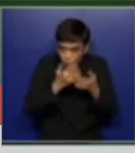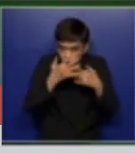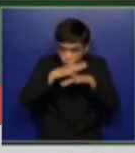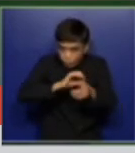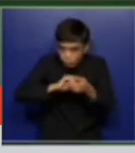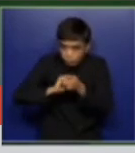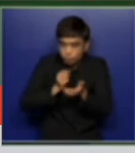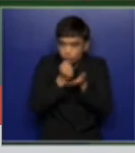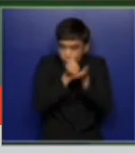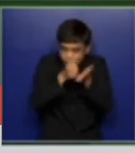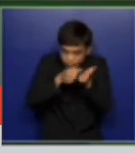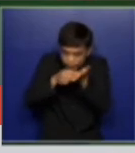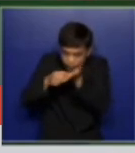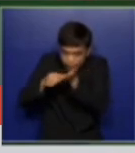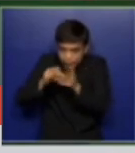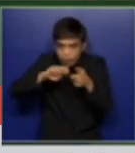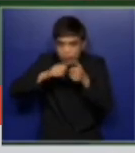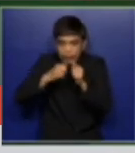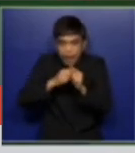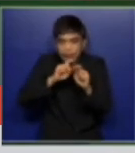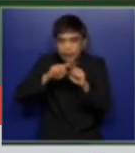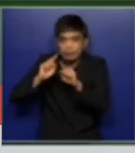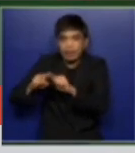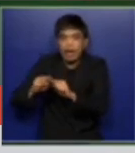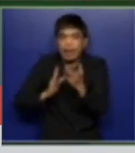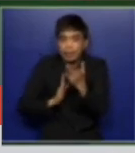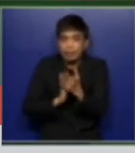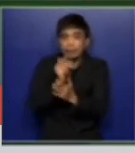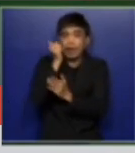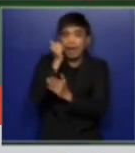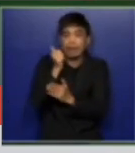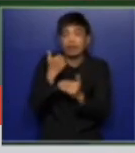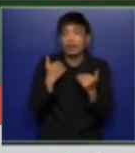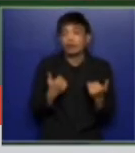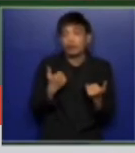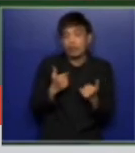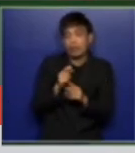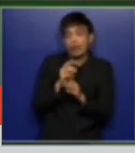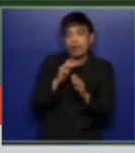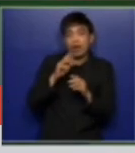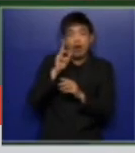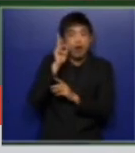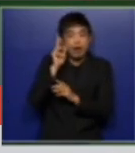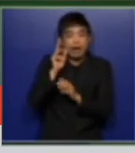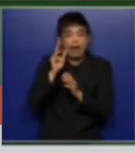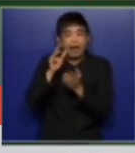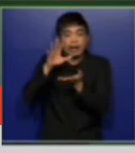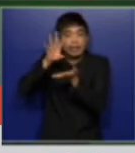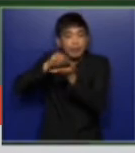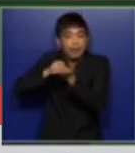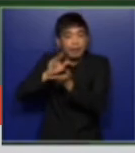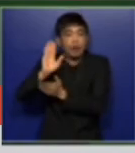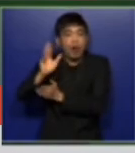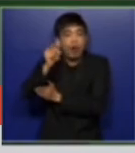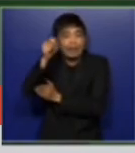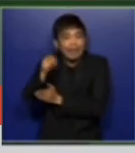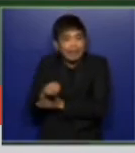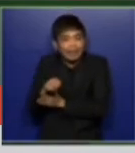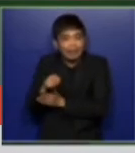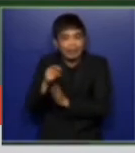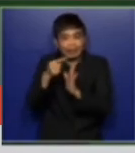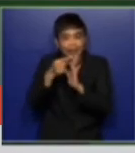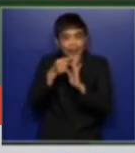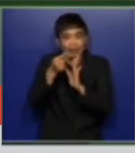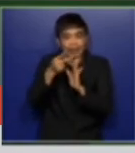ธานที่เคารพครับมีการคาดการณ์ของศูนย์ข้อมูลเครดิตแห่งชาติว่าจะมีหนี้ที่ไม่ก่อให้เกิดราย